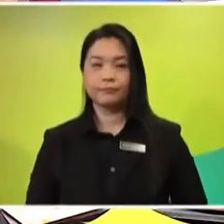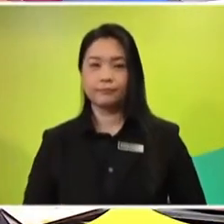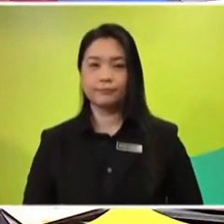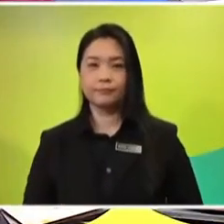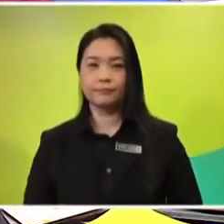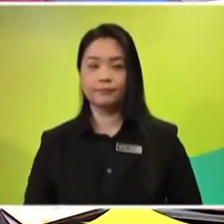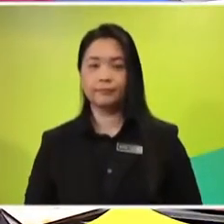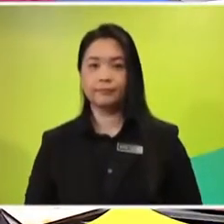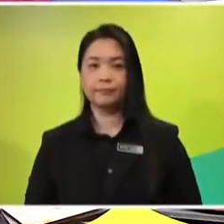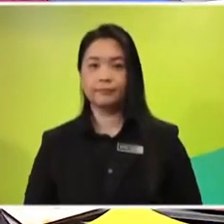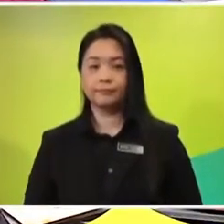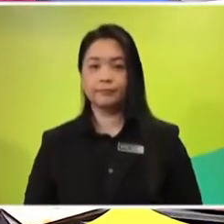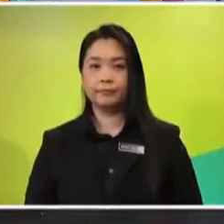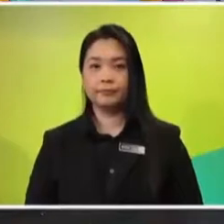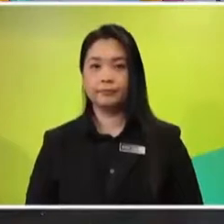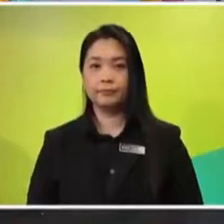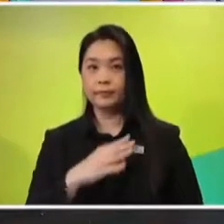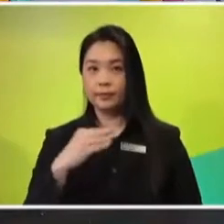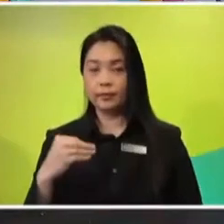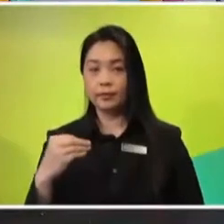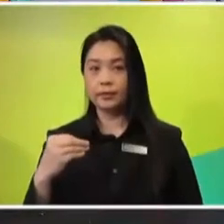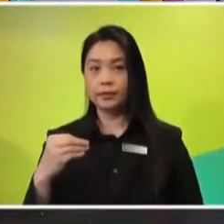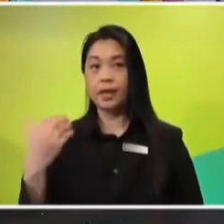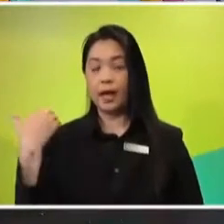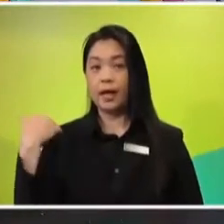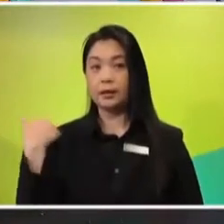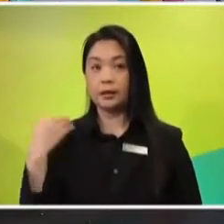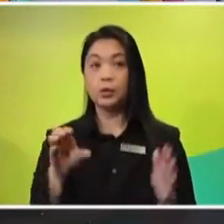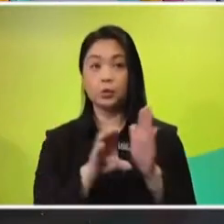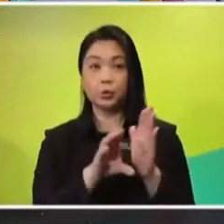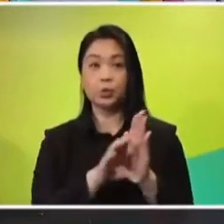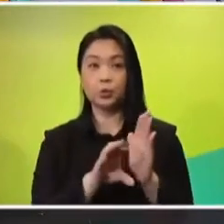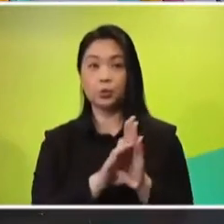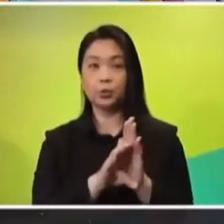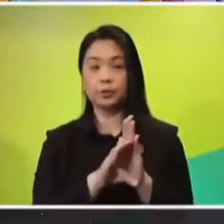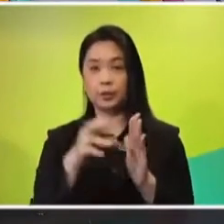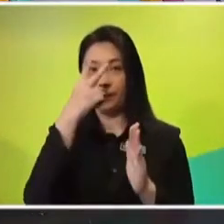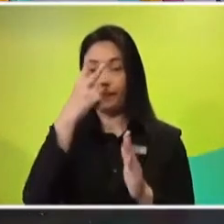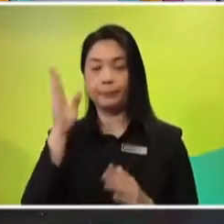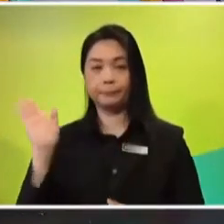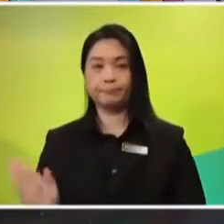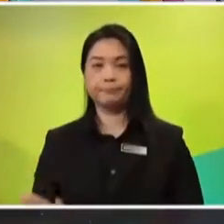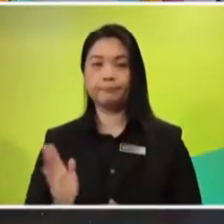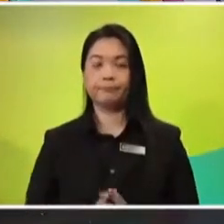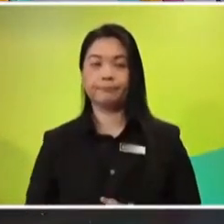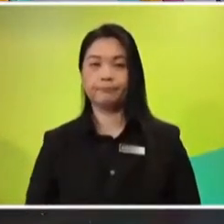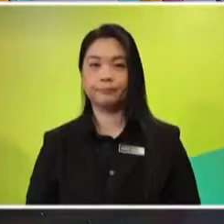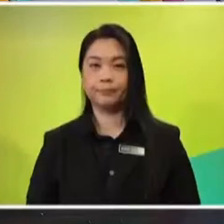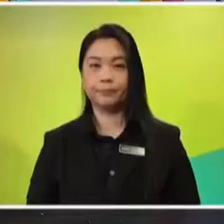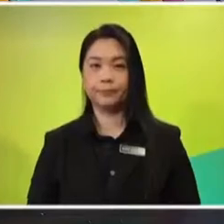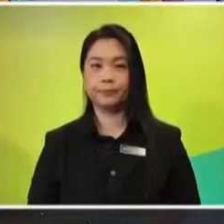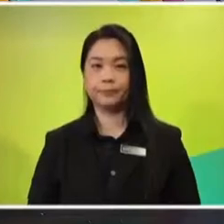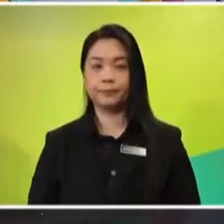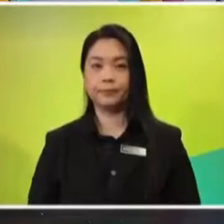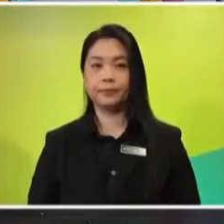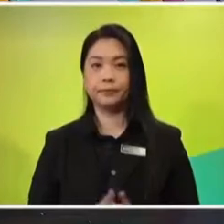wajar. Dan cikgu, dekat depan ni pun ada contoh pecahan tidak wajar, cikgu. Ya. Oh, okey. Okey, kalau mereka boleh lihat